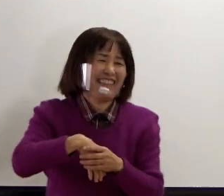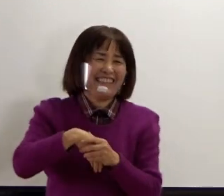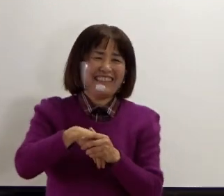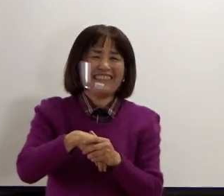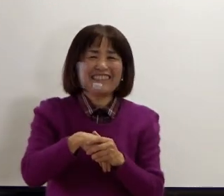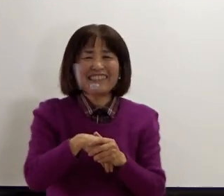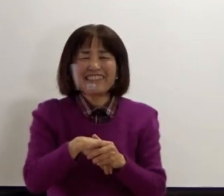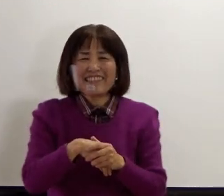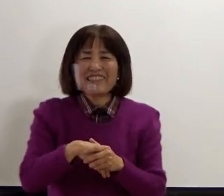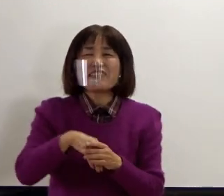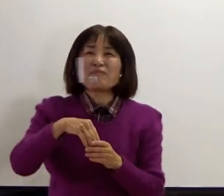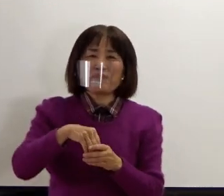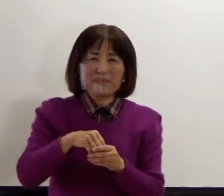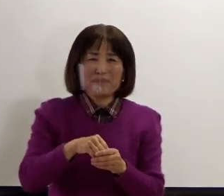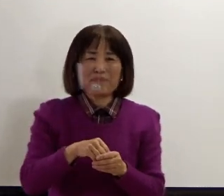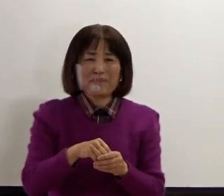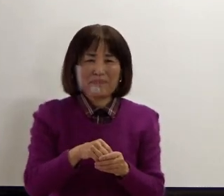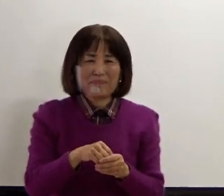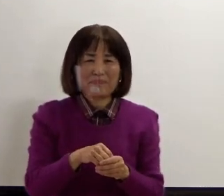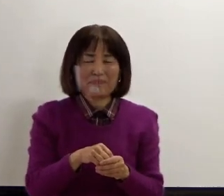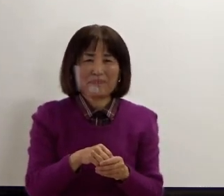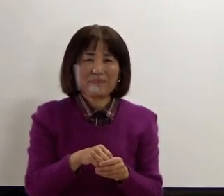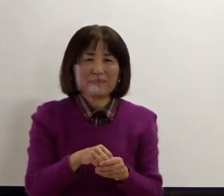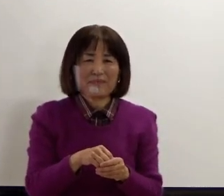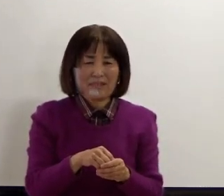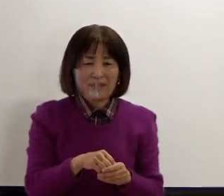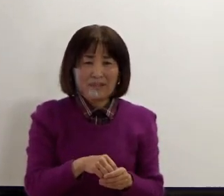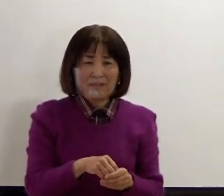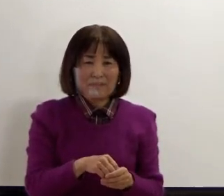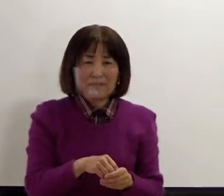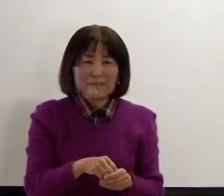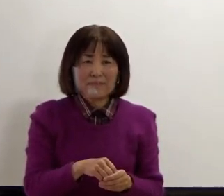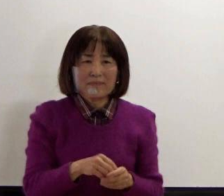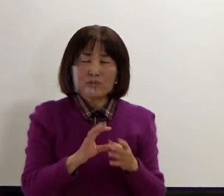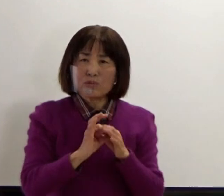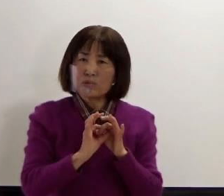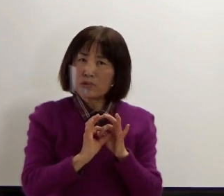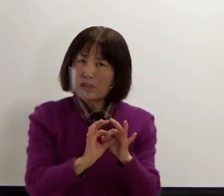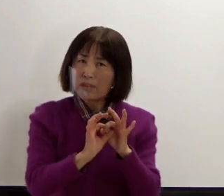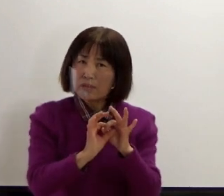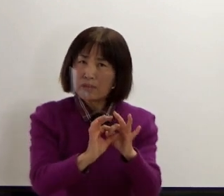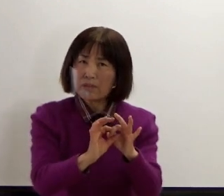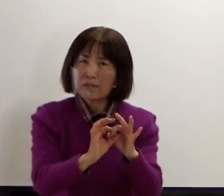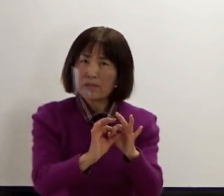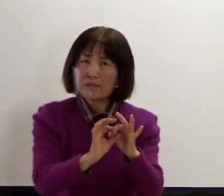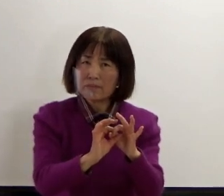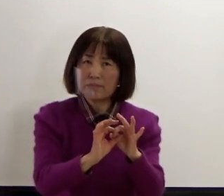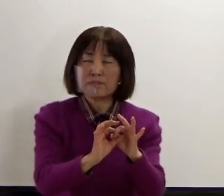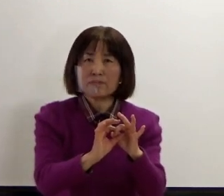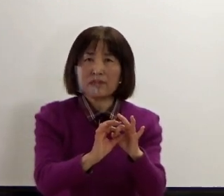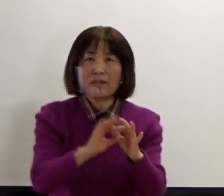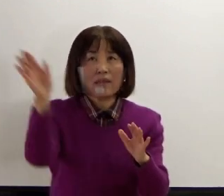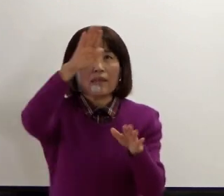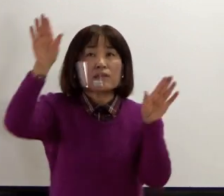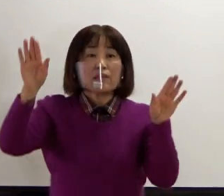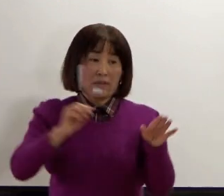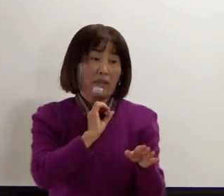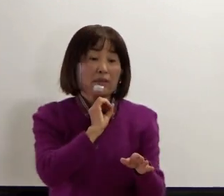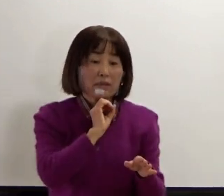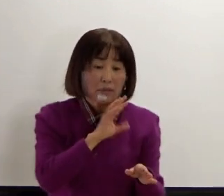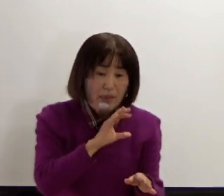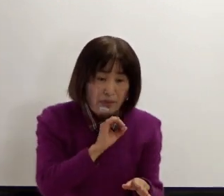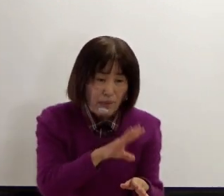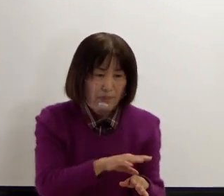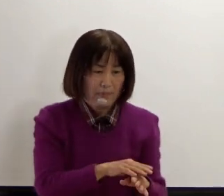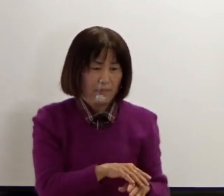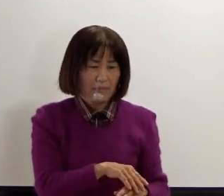て、あなたの願いは聞き入れられた、でそこで終わらないんですね。ただ子供が生まれるよっていうことじゃなくて、なんとこ